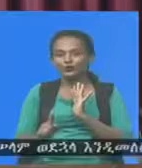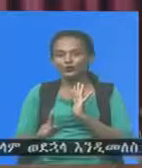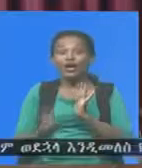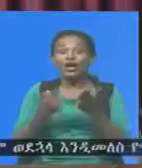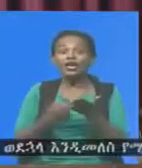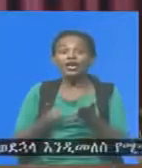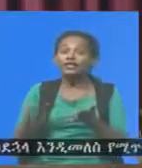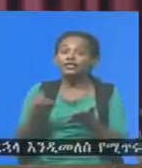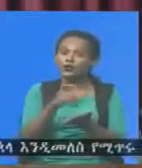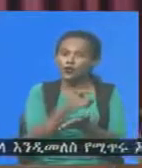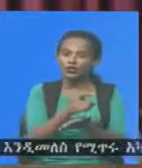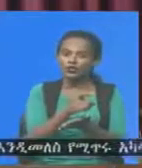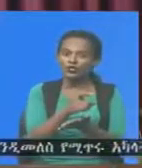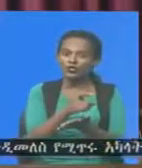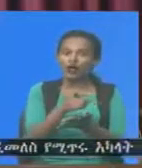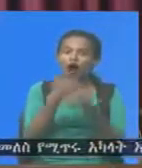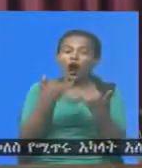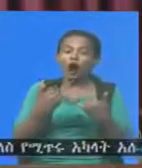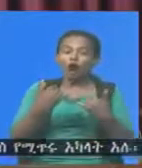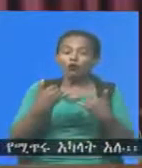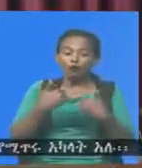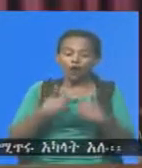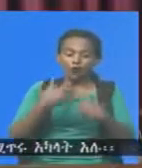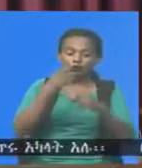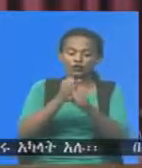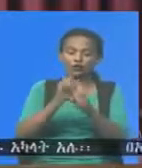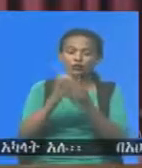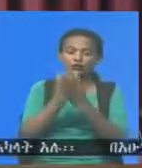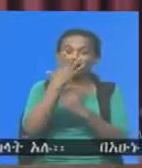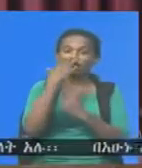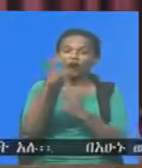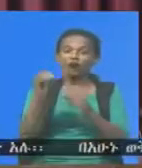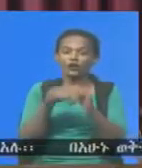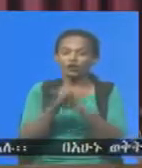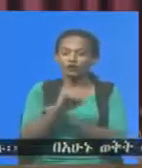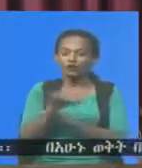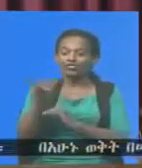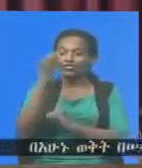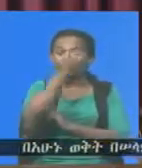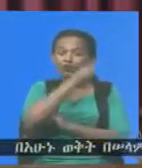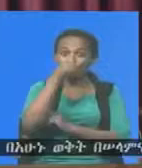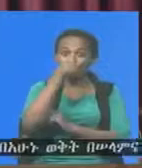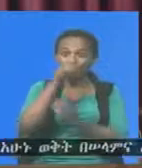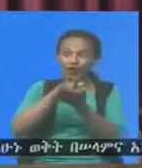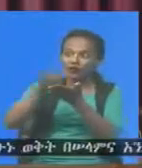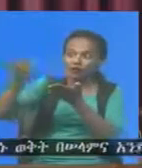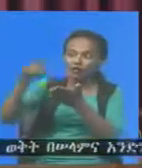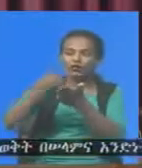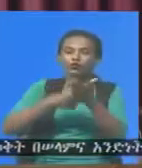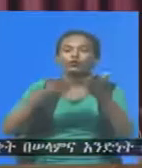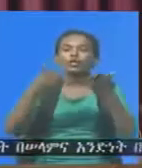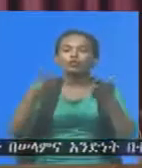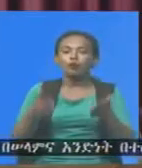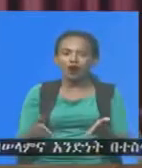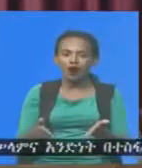ይሄ ሲሆን አሁን ባለው ተጨባጭ ሁኔታ አፍሪካ ውስጥ እንደ ኢትዮጵያ አየር መንገድ ውጤታማ